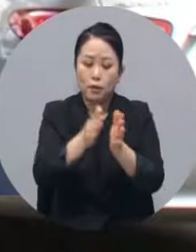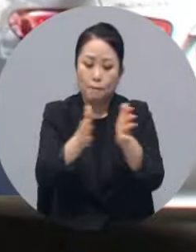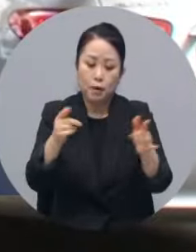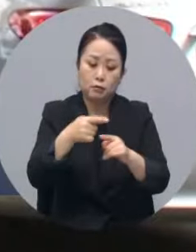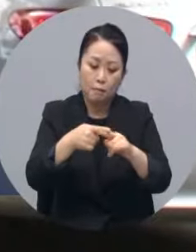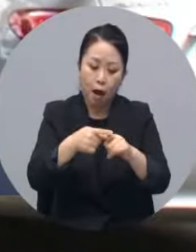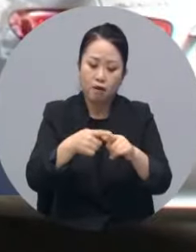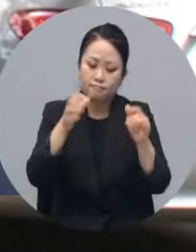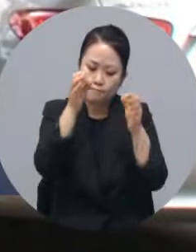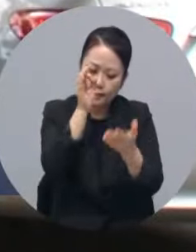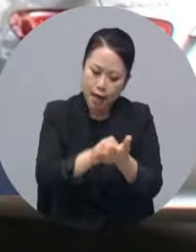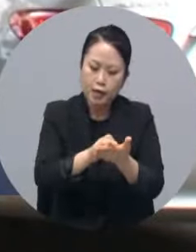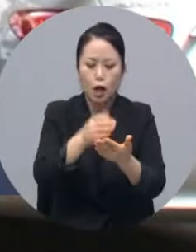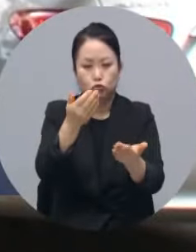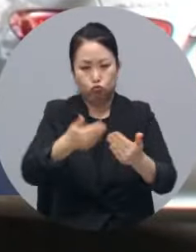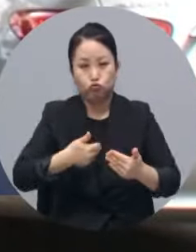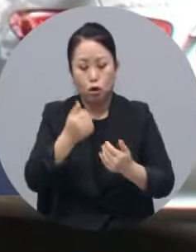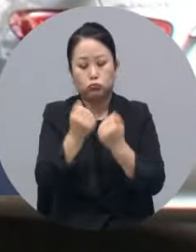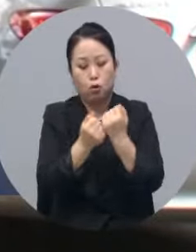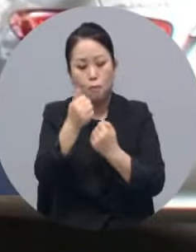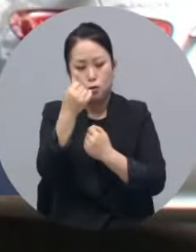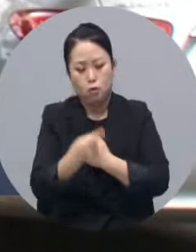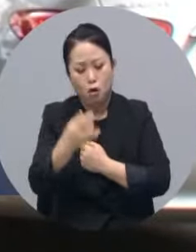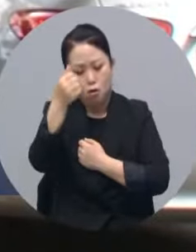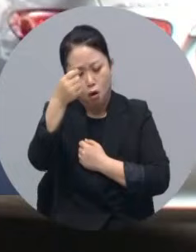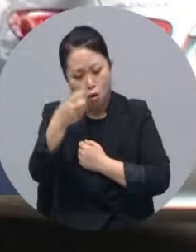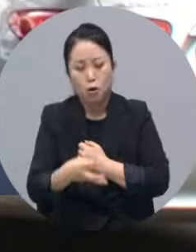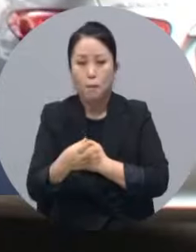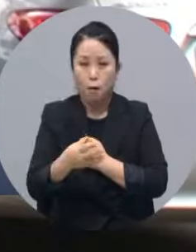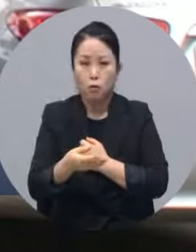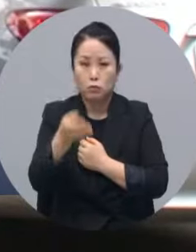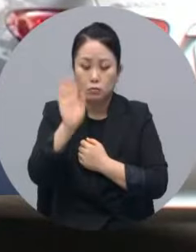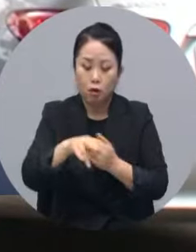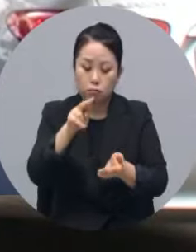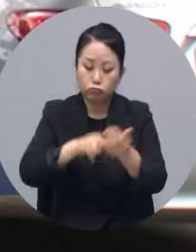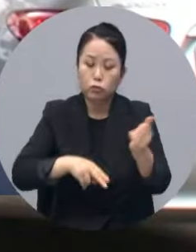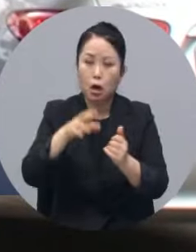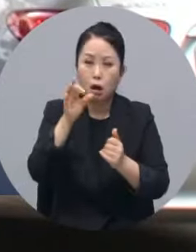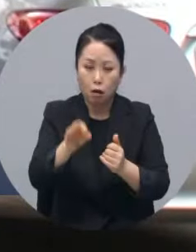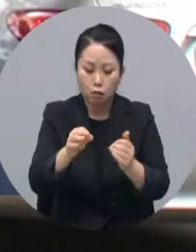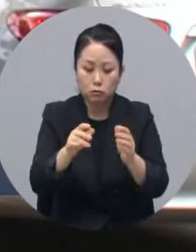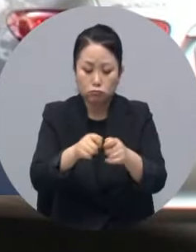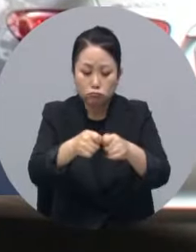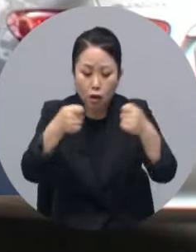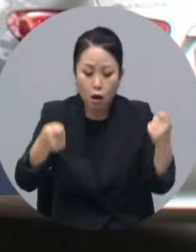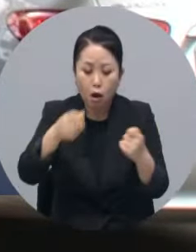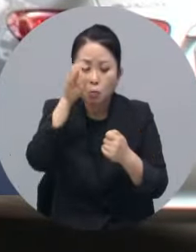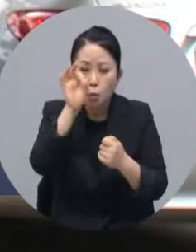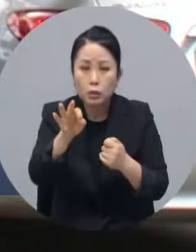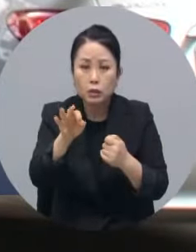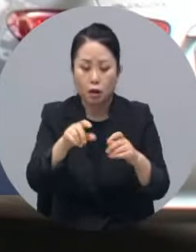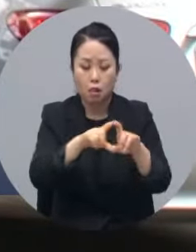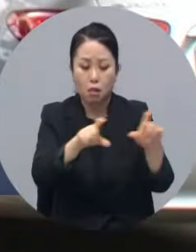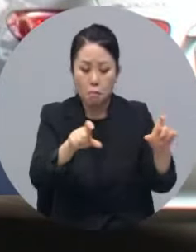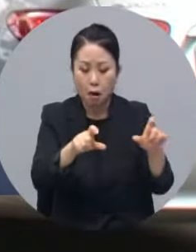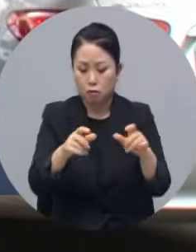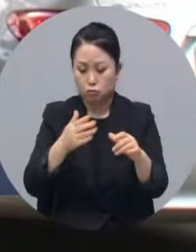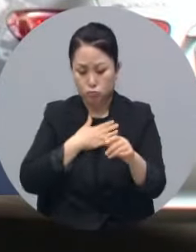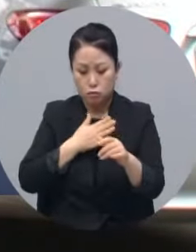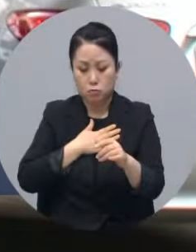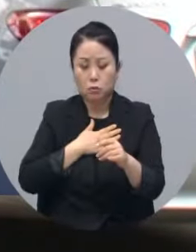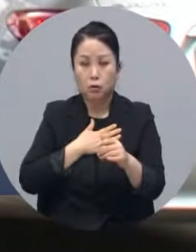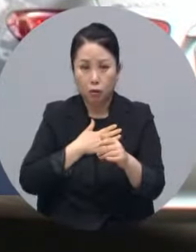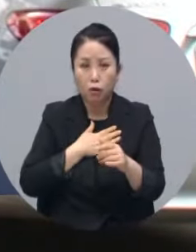지어주겠다고 주민들한테 설명을 여러 번 했거든요. 분양 가격을 딱 보니까 일반 분양이나